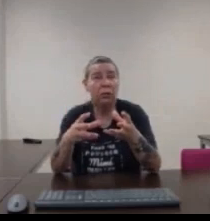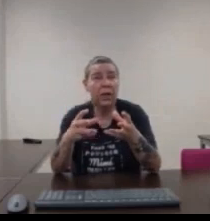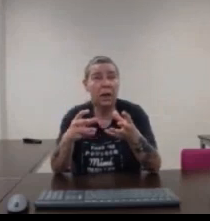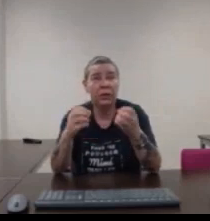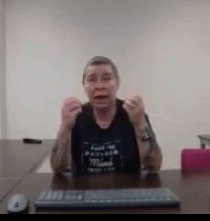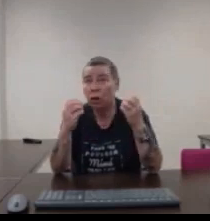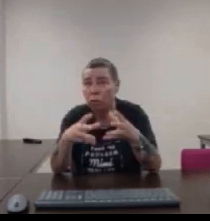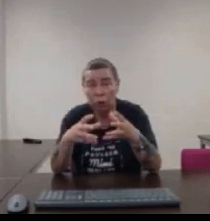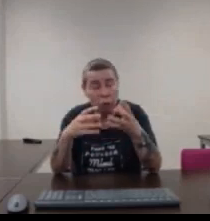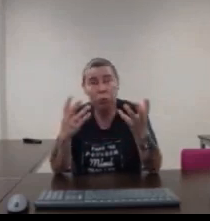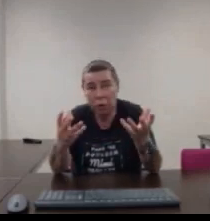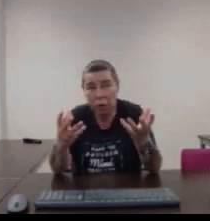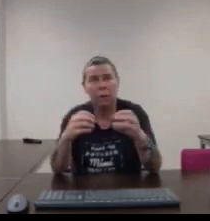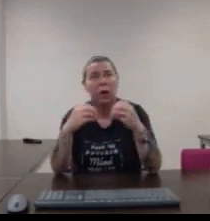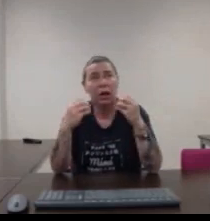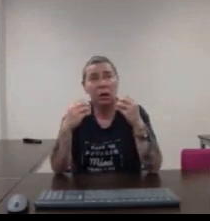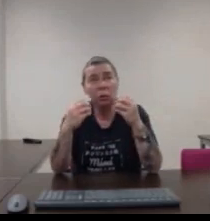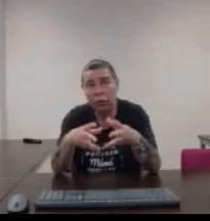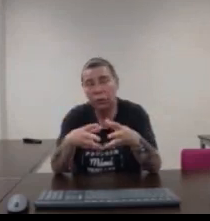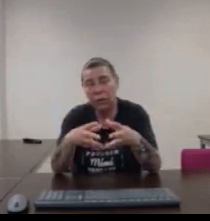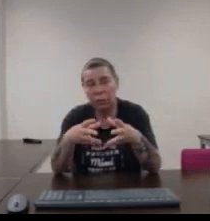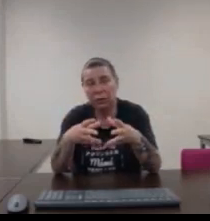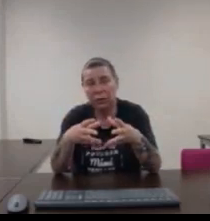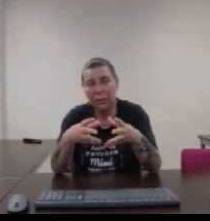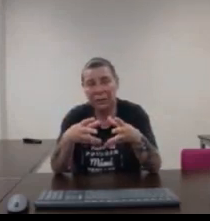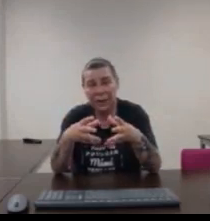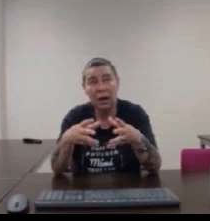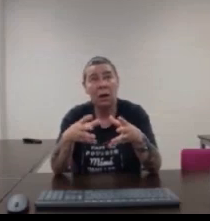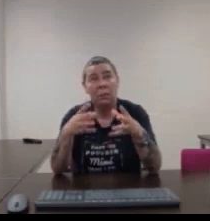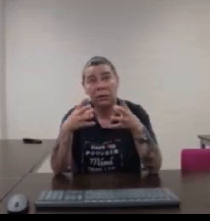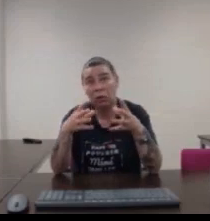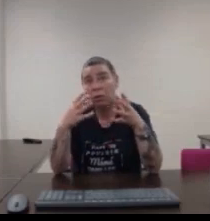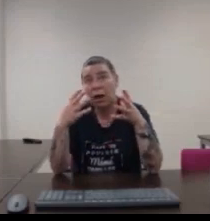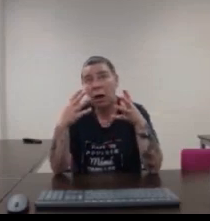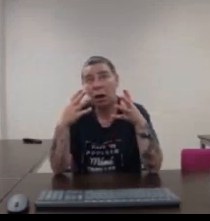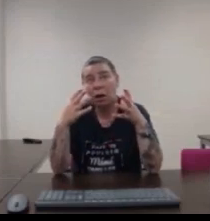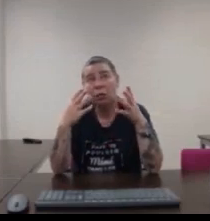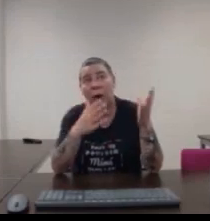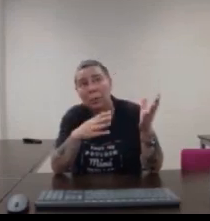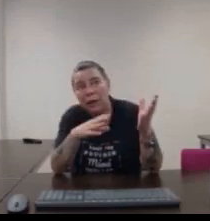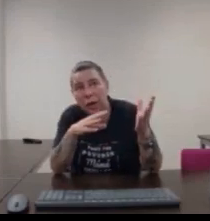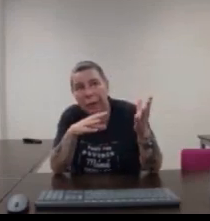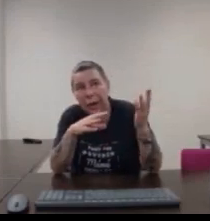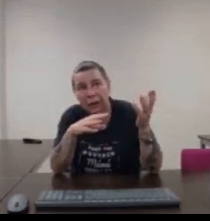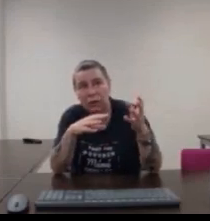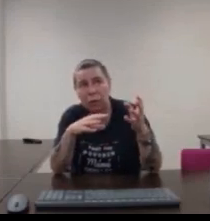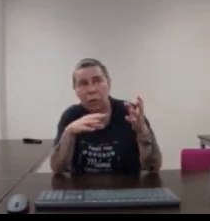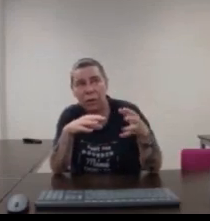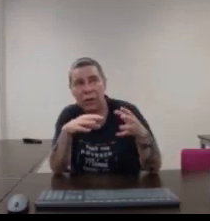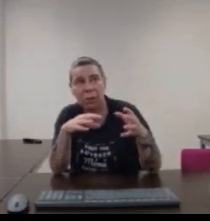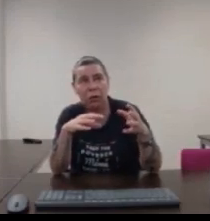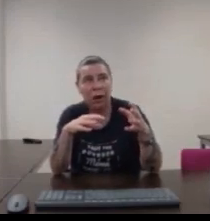de vous envoyer un modèle ou plusieurs, ou de venir vous présenter le matériel, parce que sur un page-up à